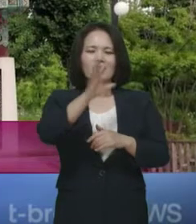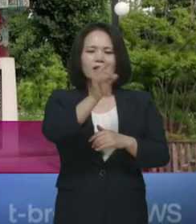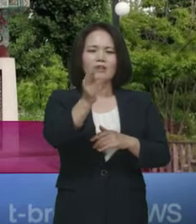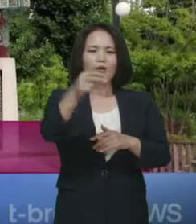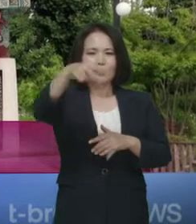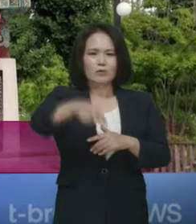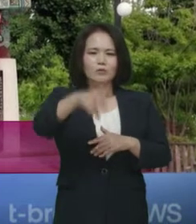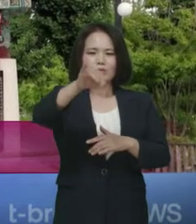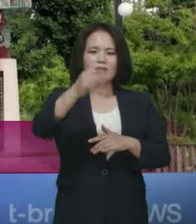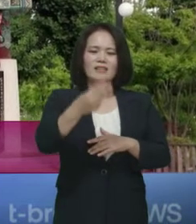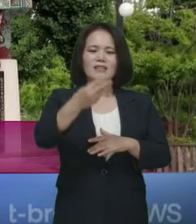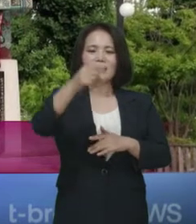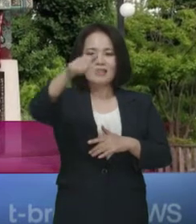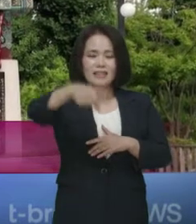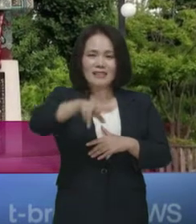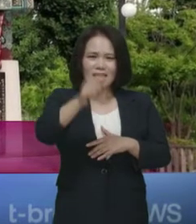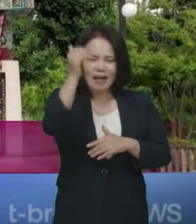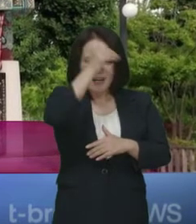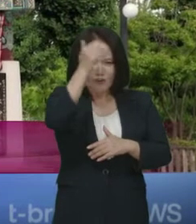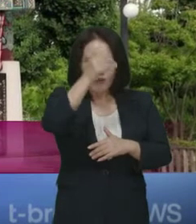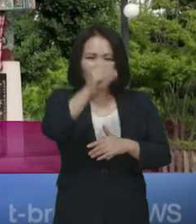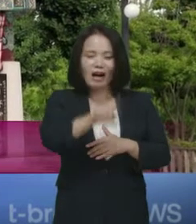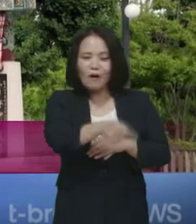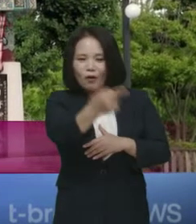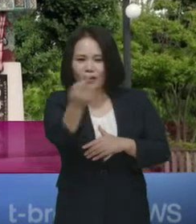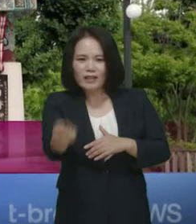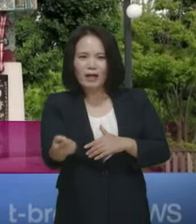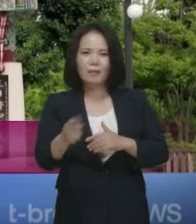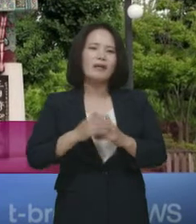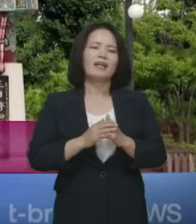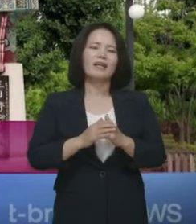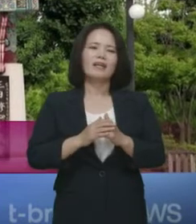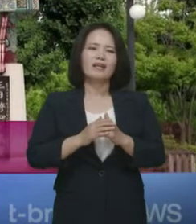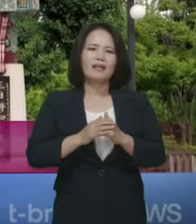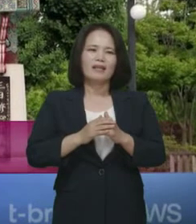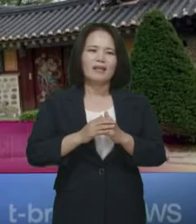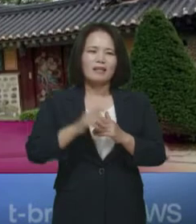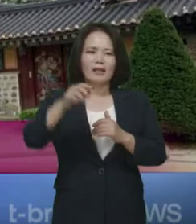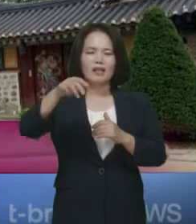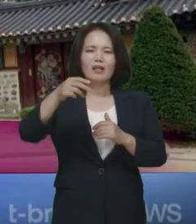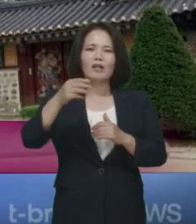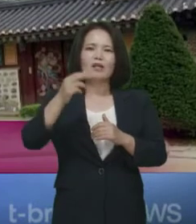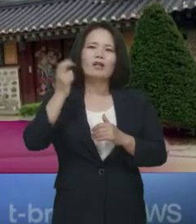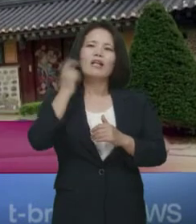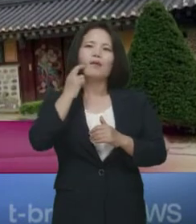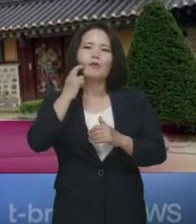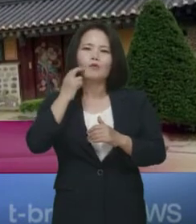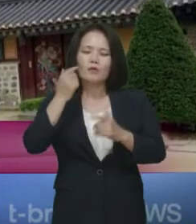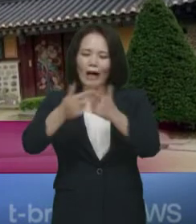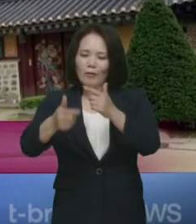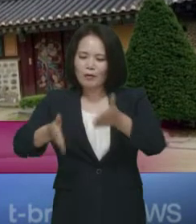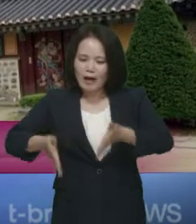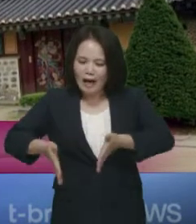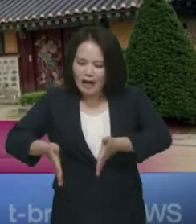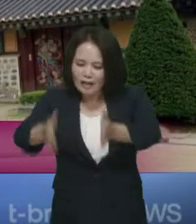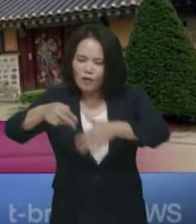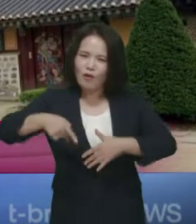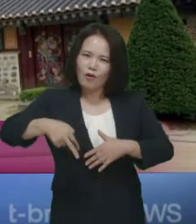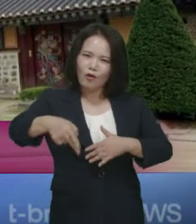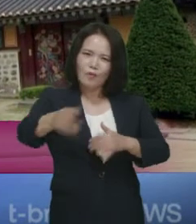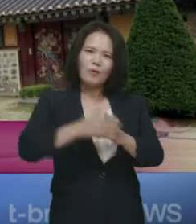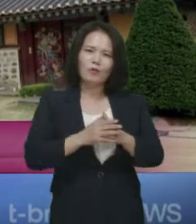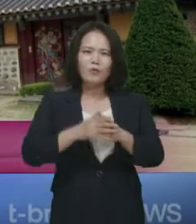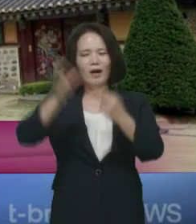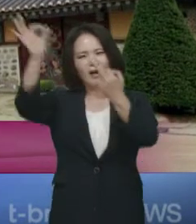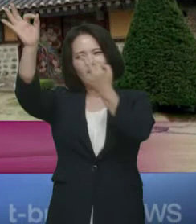구경하신 2에 얘기 인근에 있는 연구 영릉 사이에 있는 그 솔밭길 도 걷고 전형도 우리의 물든 여 검을